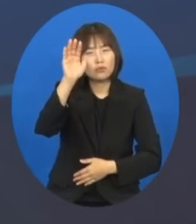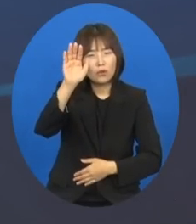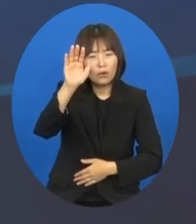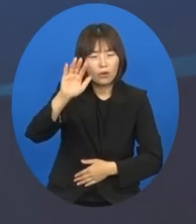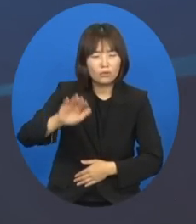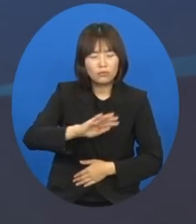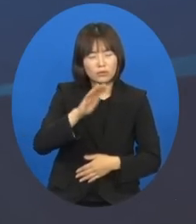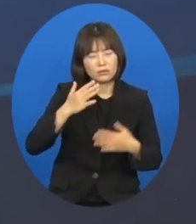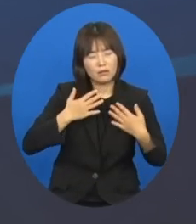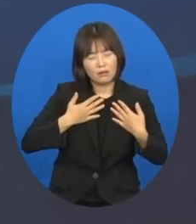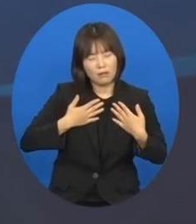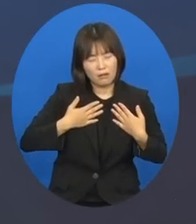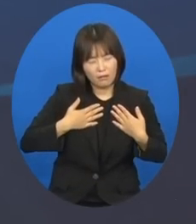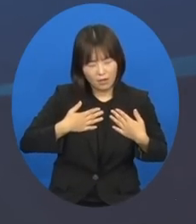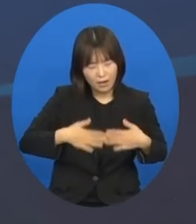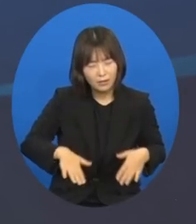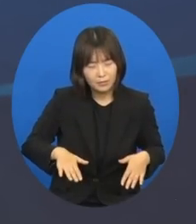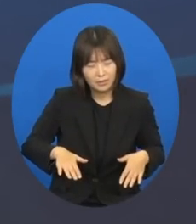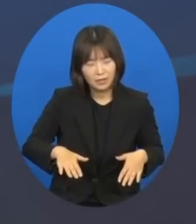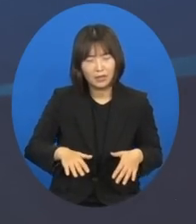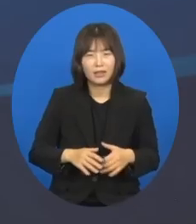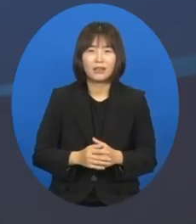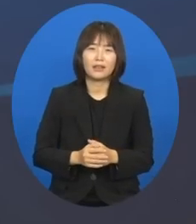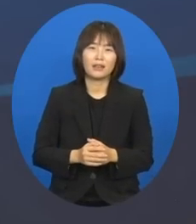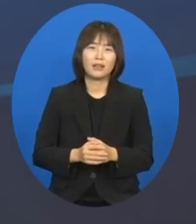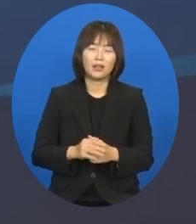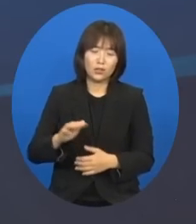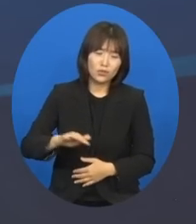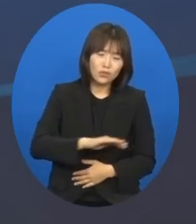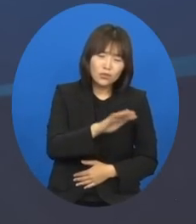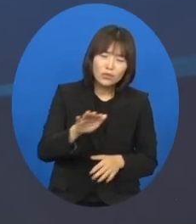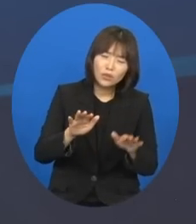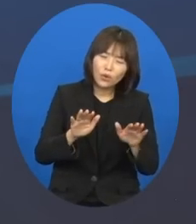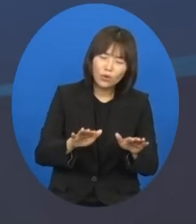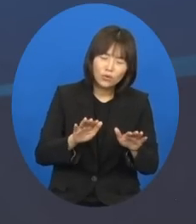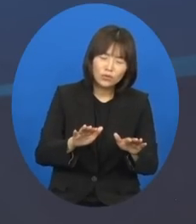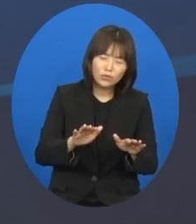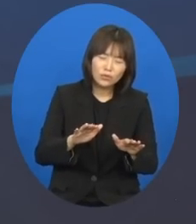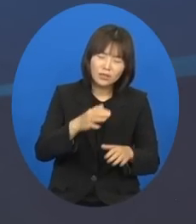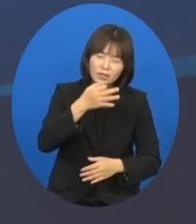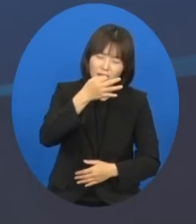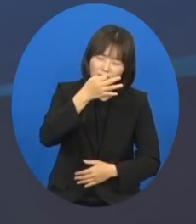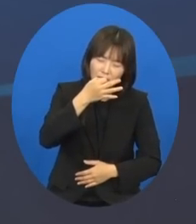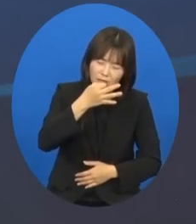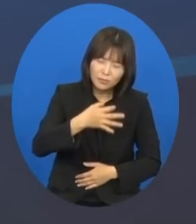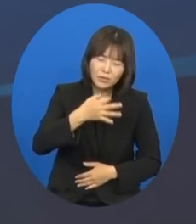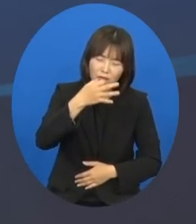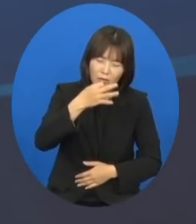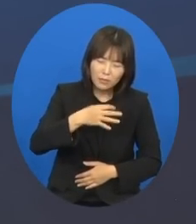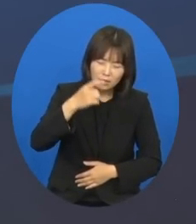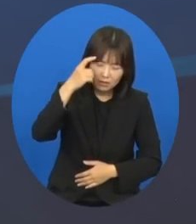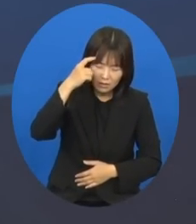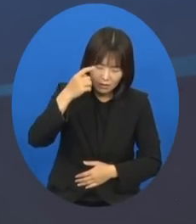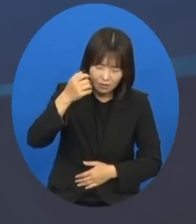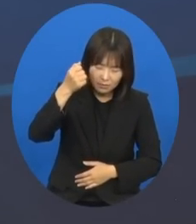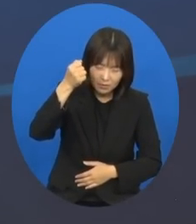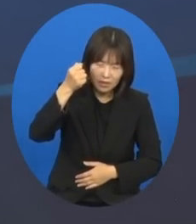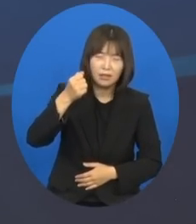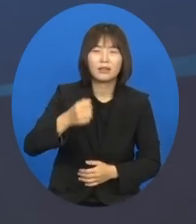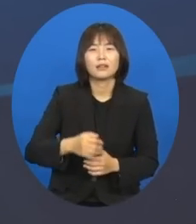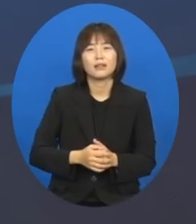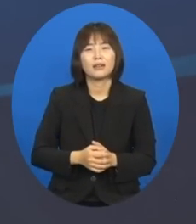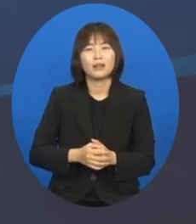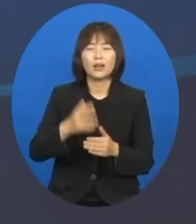우린 연약합니다 우리 오늘을 힘겨워 합니다